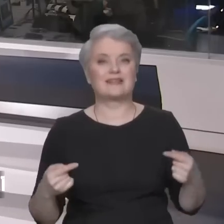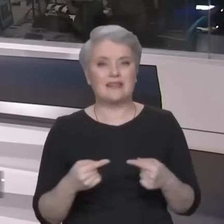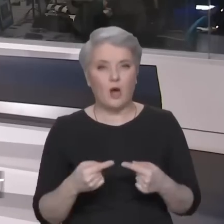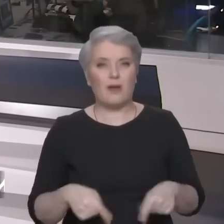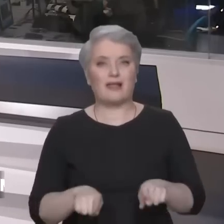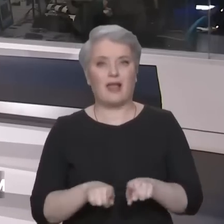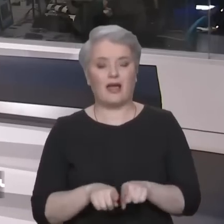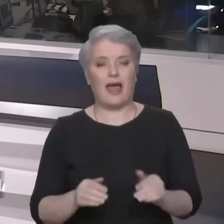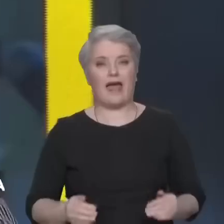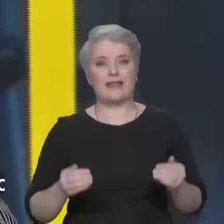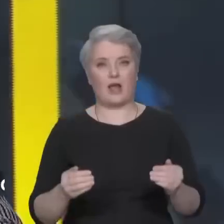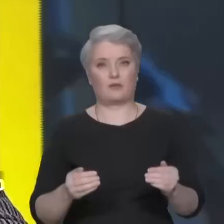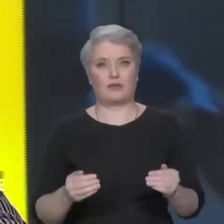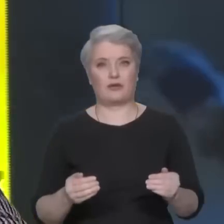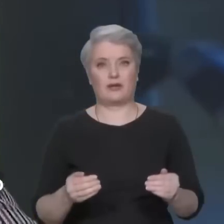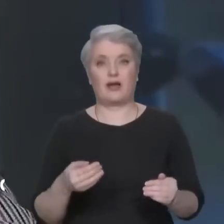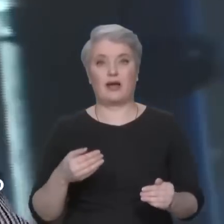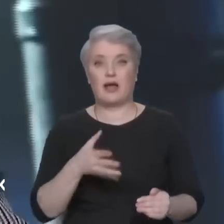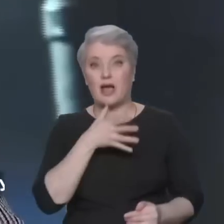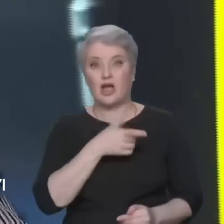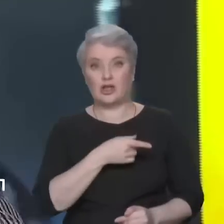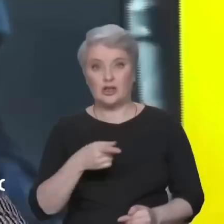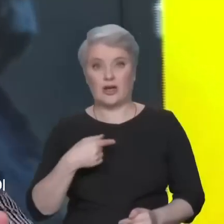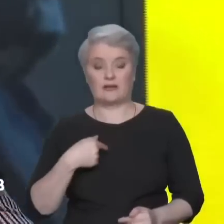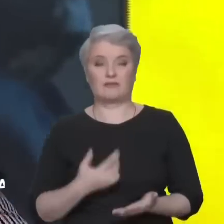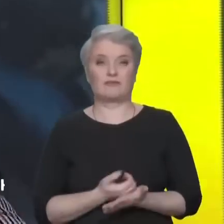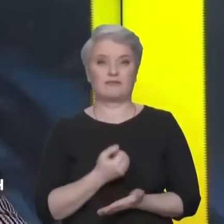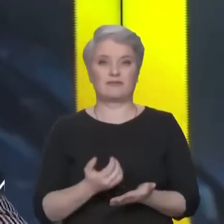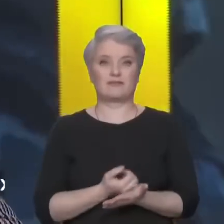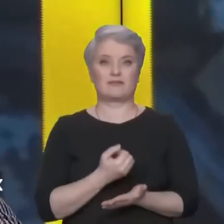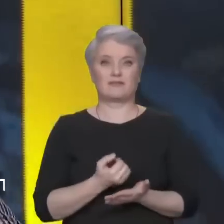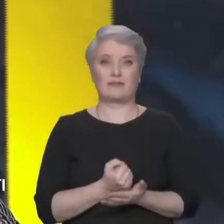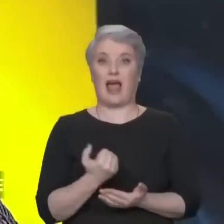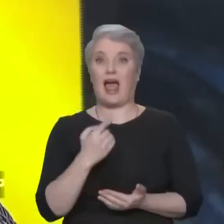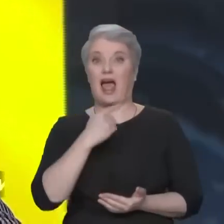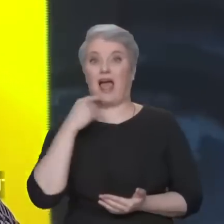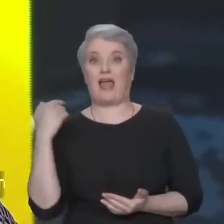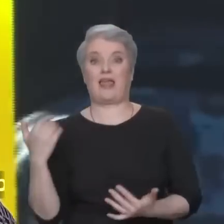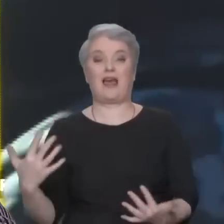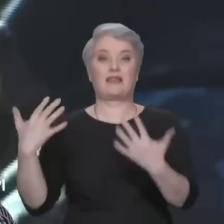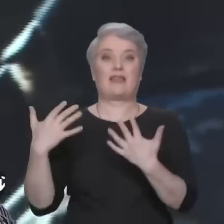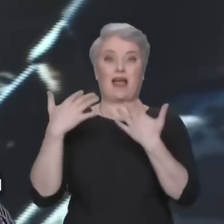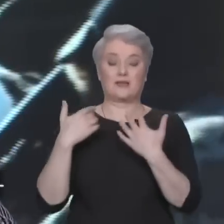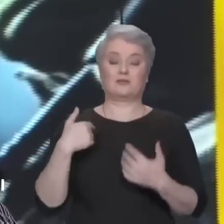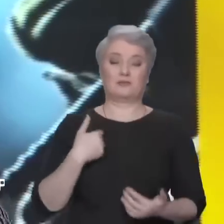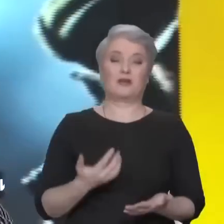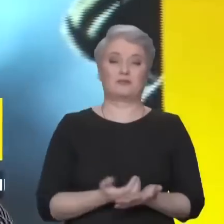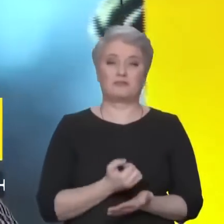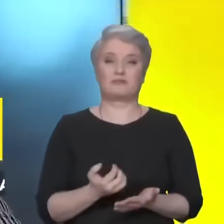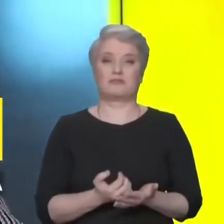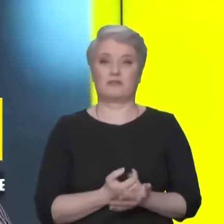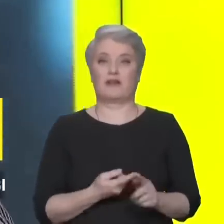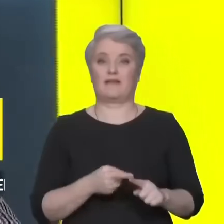саме такий етап, що ми саме час грає нам на користь, а їх наступ, він все ж таки більш нам корисний у